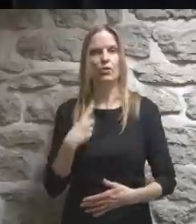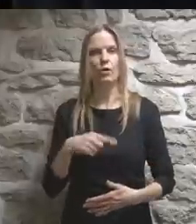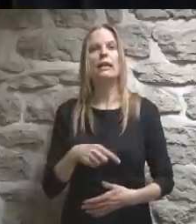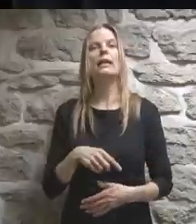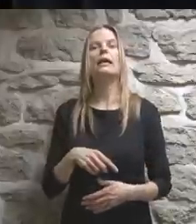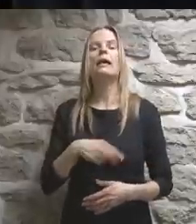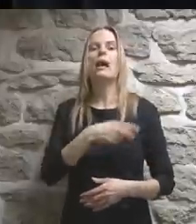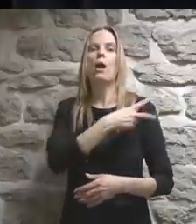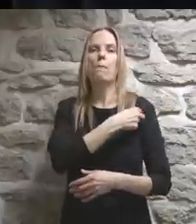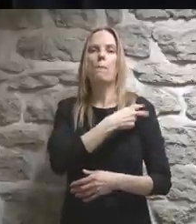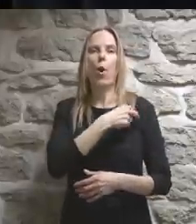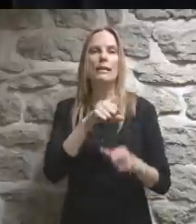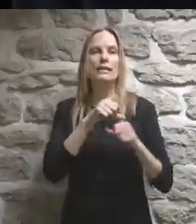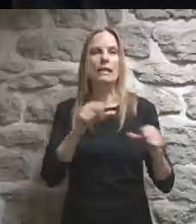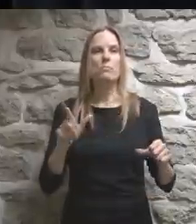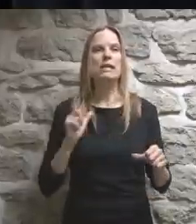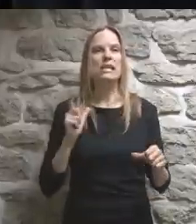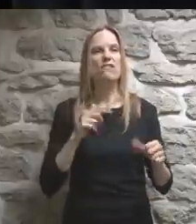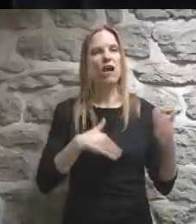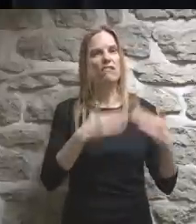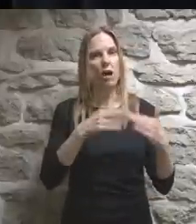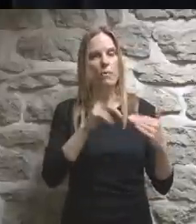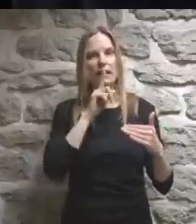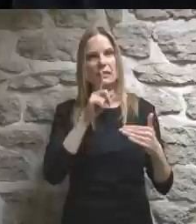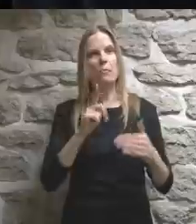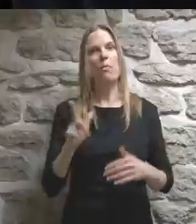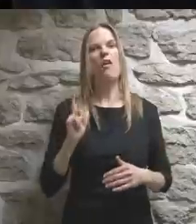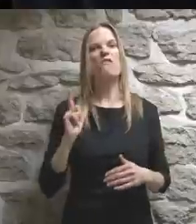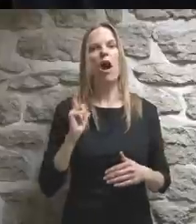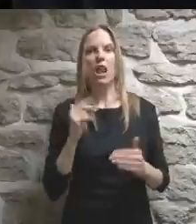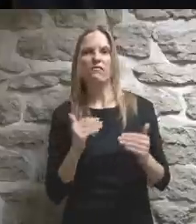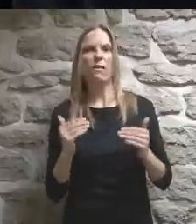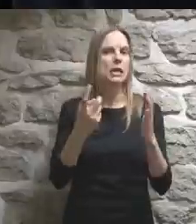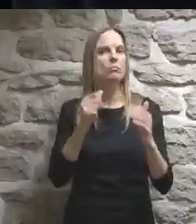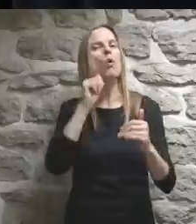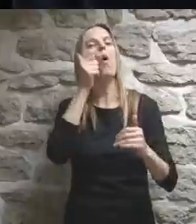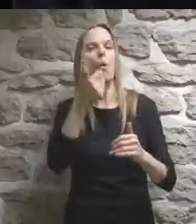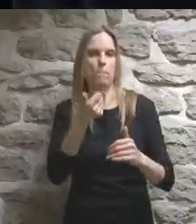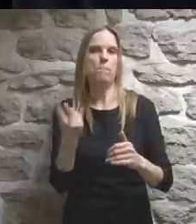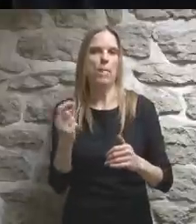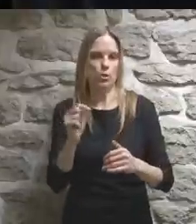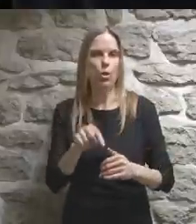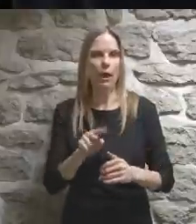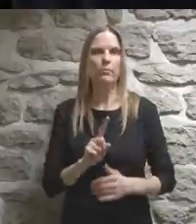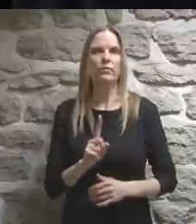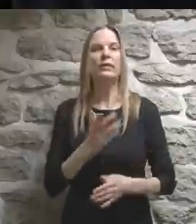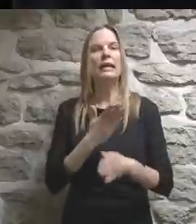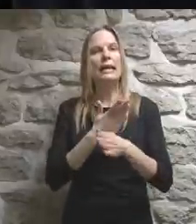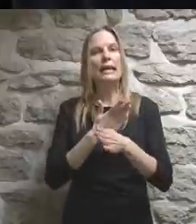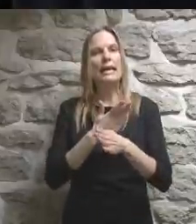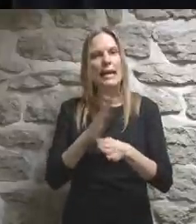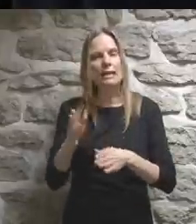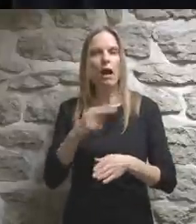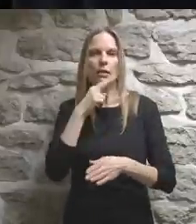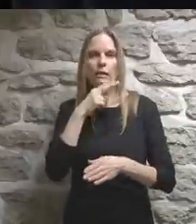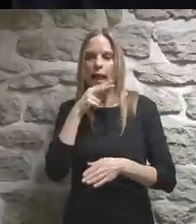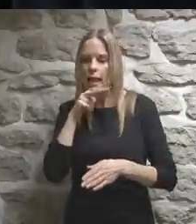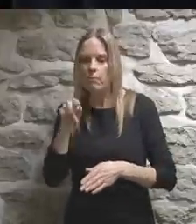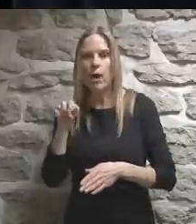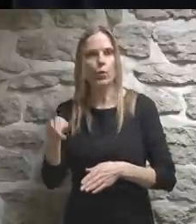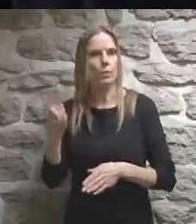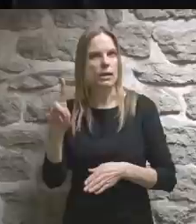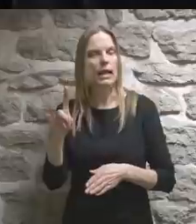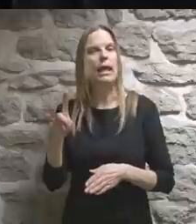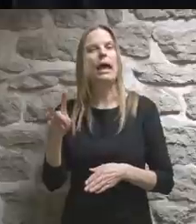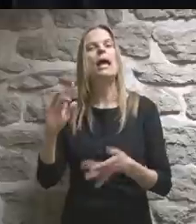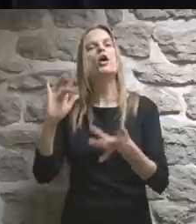ka tõstunud nii-öelda valvetaset siis nii Ukraina saatkonna osas kui ka Vene. Eraldi kindlasti juhin tähelepanu